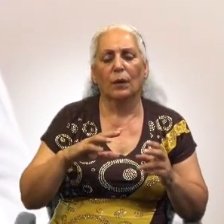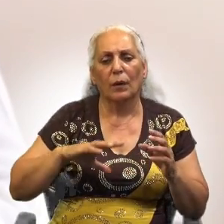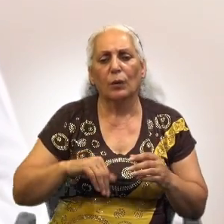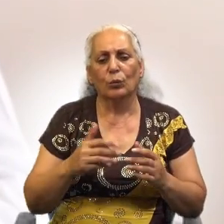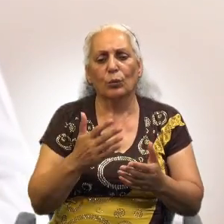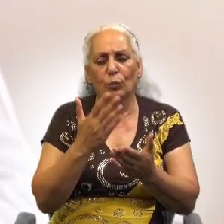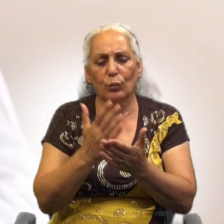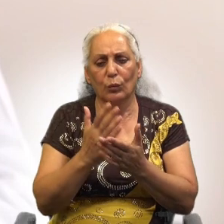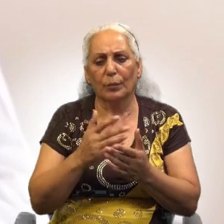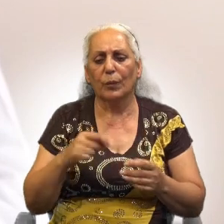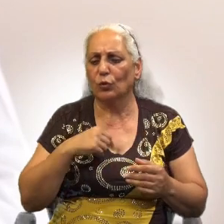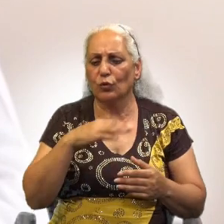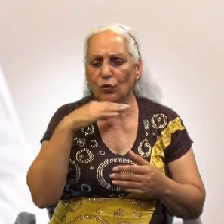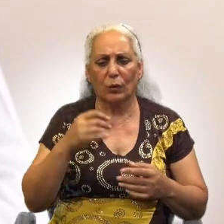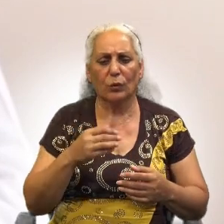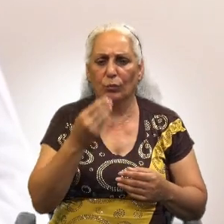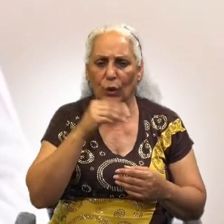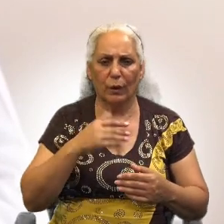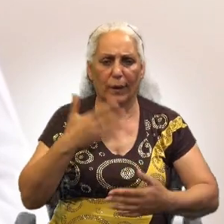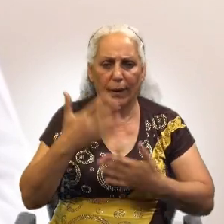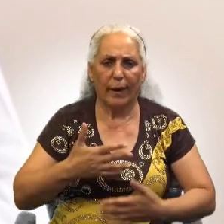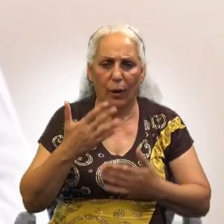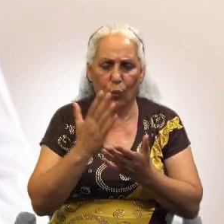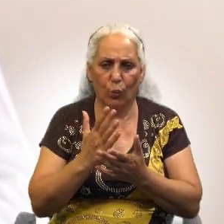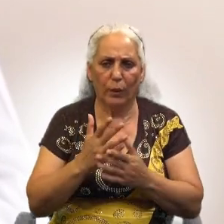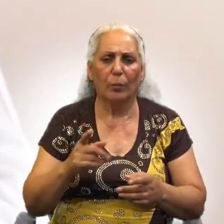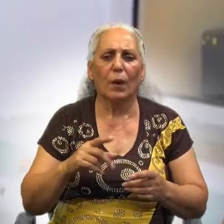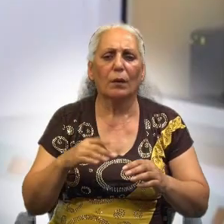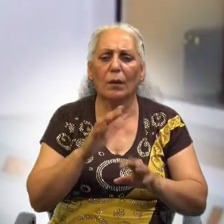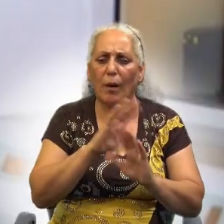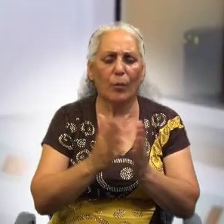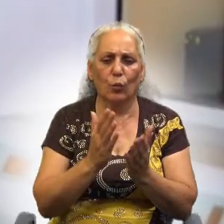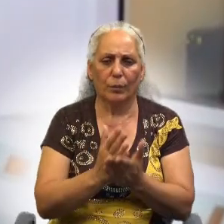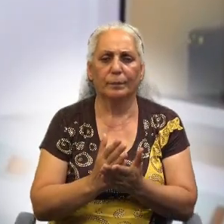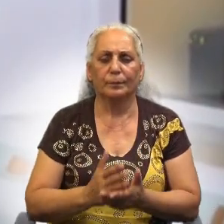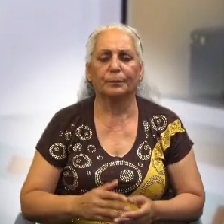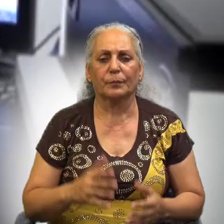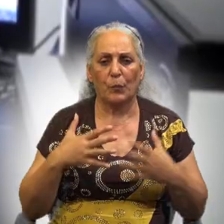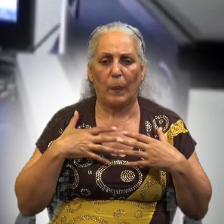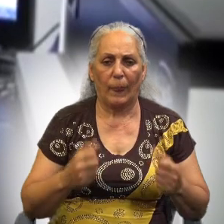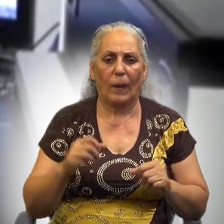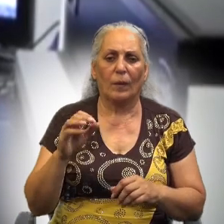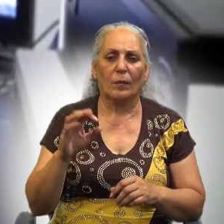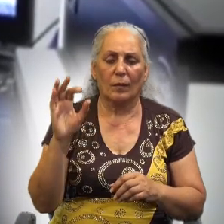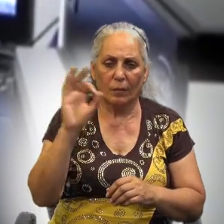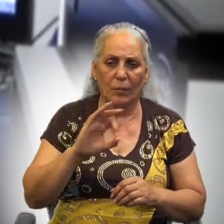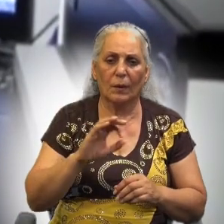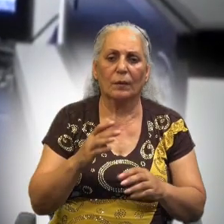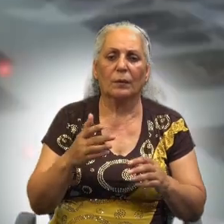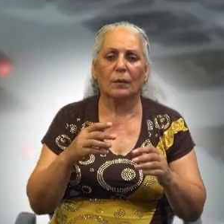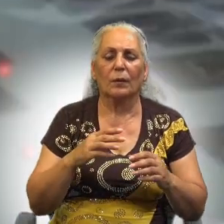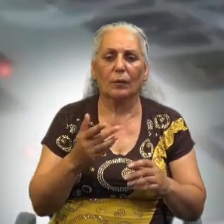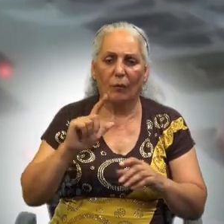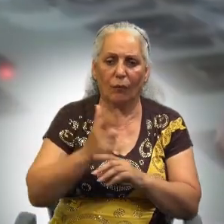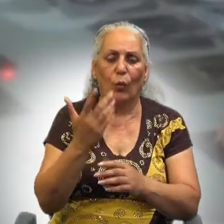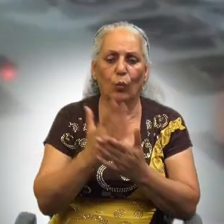տվյալով, մենք էստեղ տեղ ունենք շատ լավ ռինգեն հետազոտության ծառայություն։ Այսպիսով առողջապահական ևս մեկ ծառայություն, որից օգտվելու